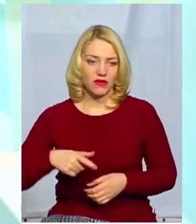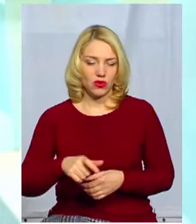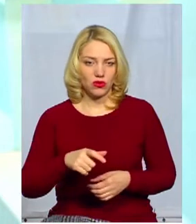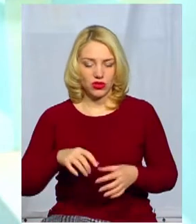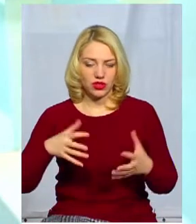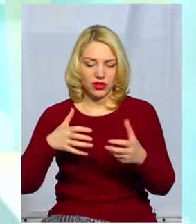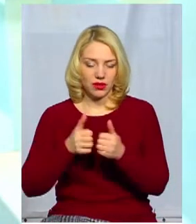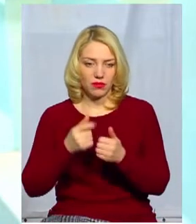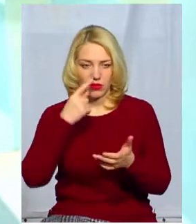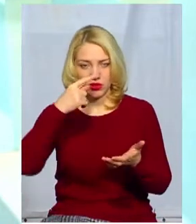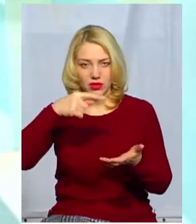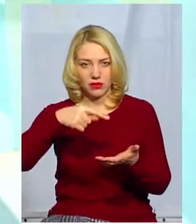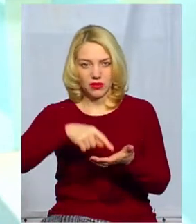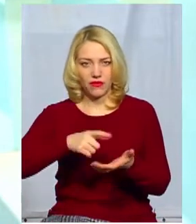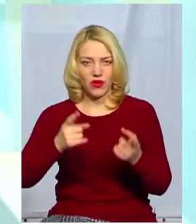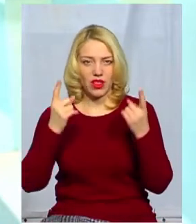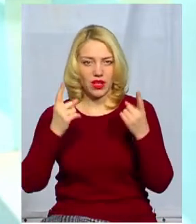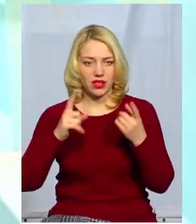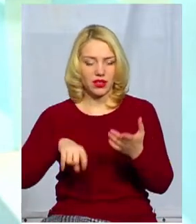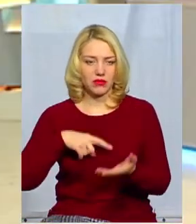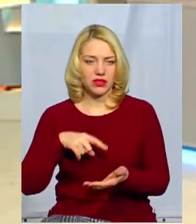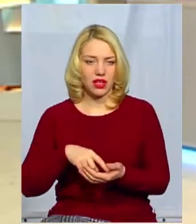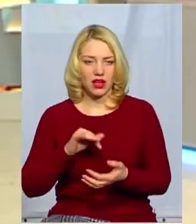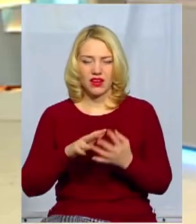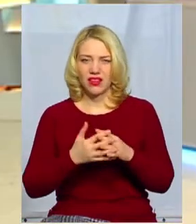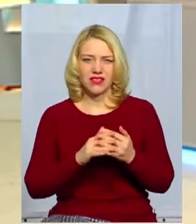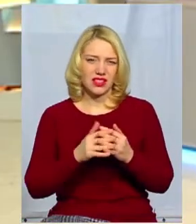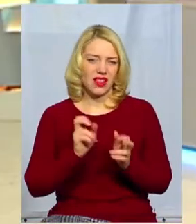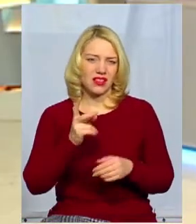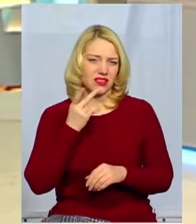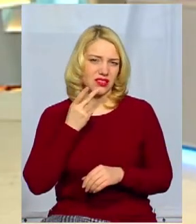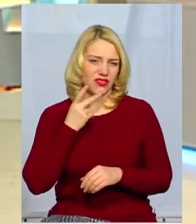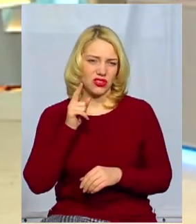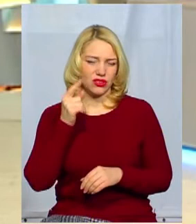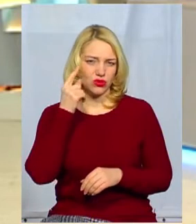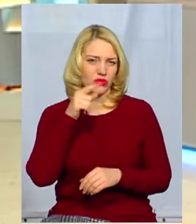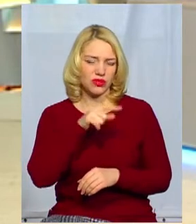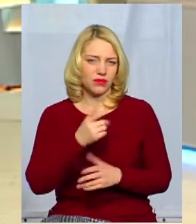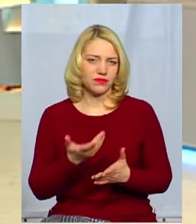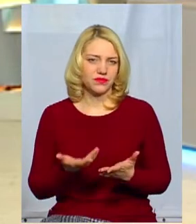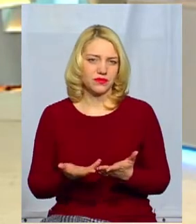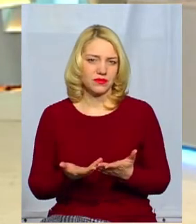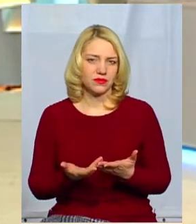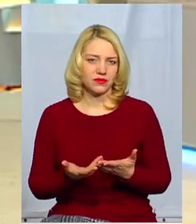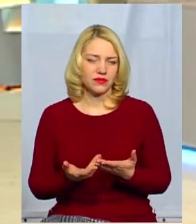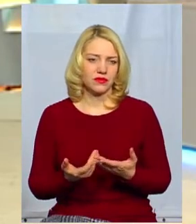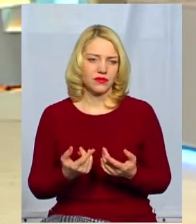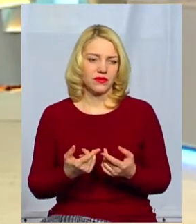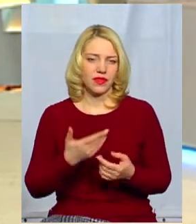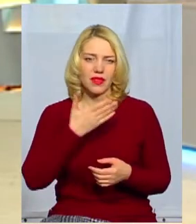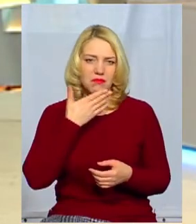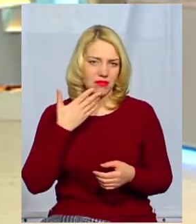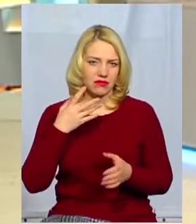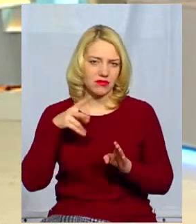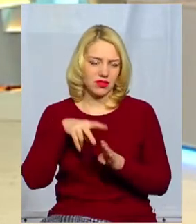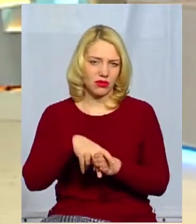пригоди трапляються в великих містах області. В селах там немає? В селах зазвичай, я думаю, що там настільки, ну,